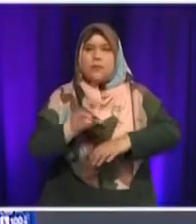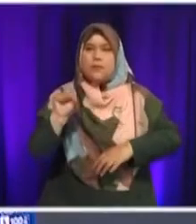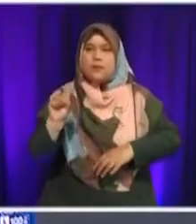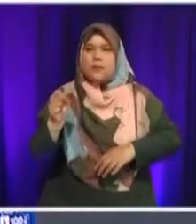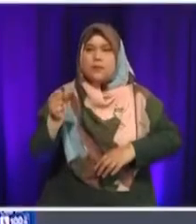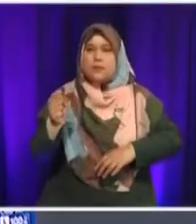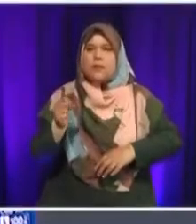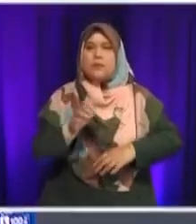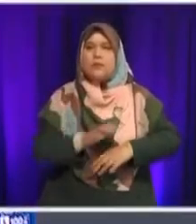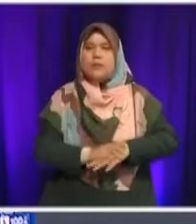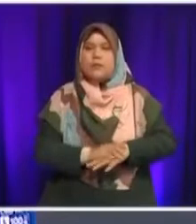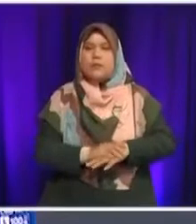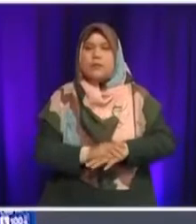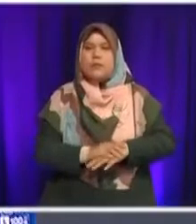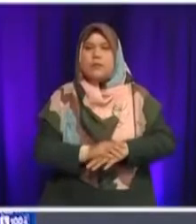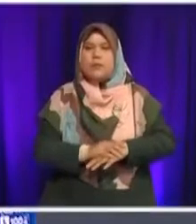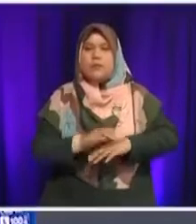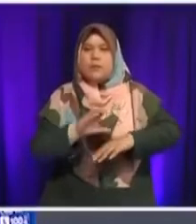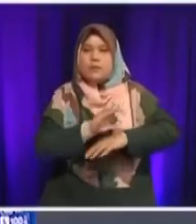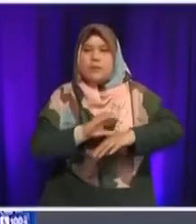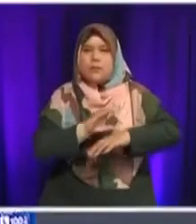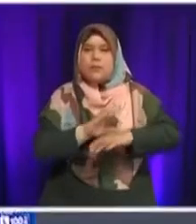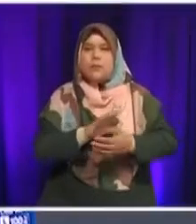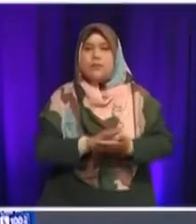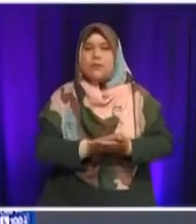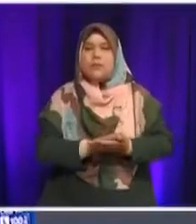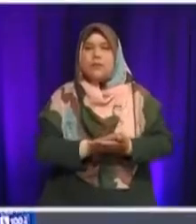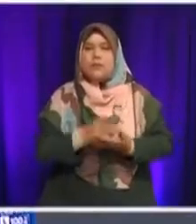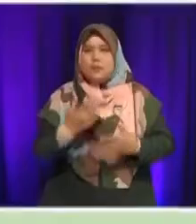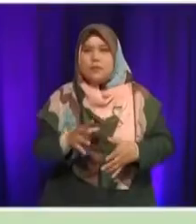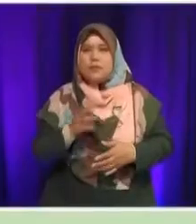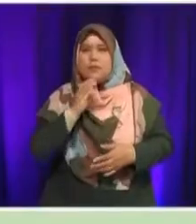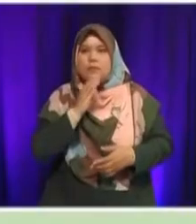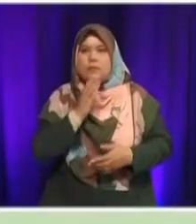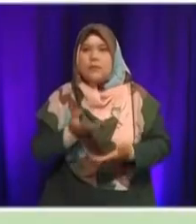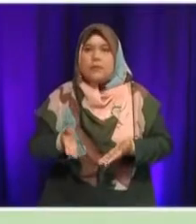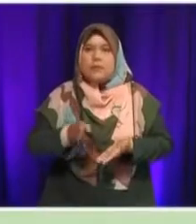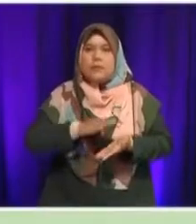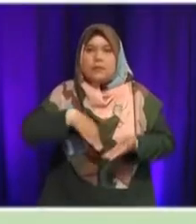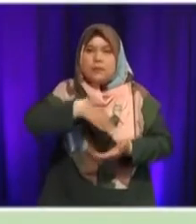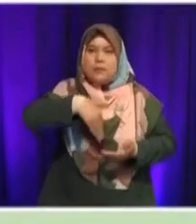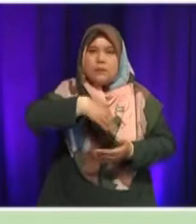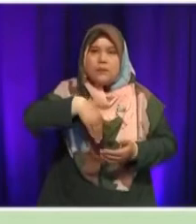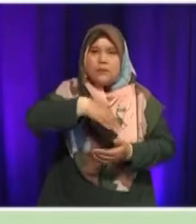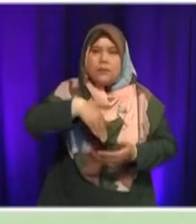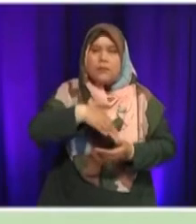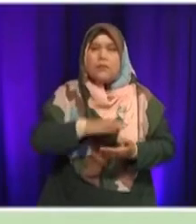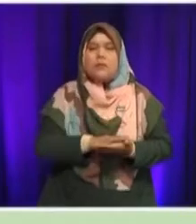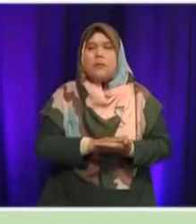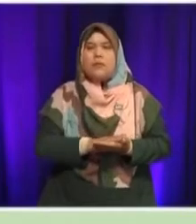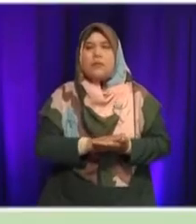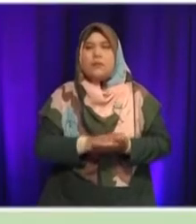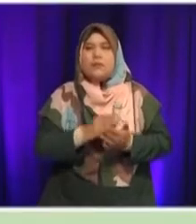apabila murid telah mencairkan perlu menyepuh Ivan yang tadi itu menyepuh separuh